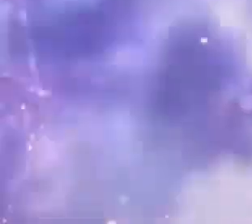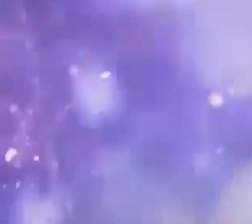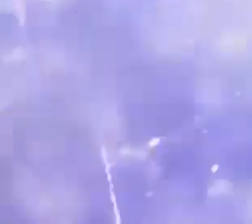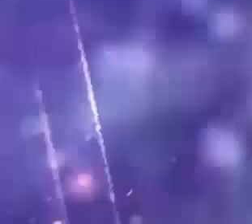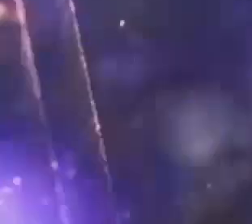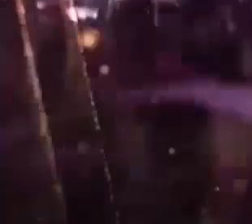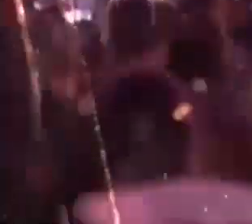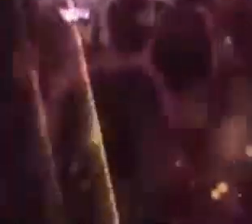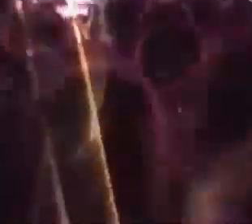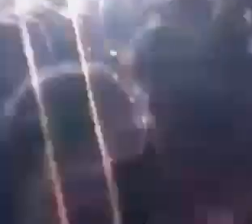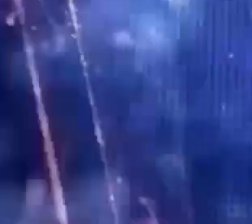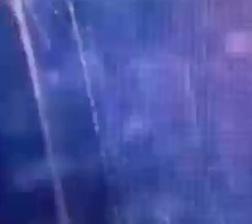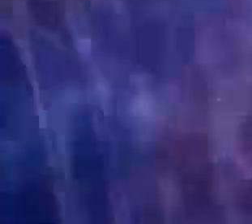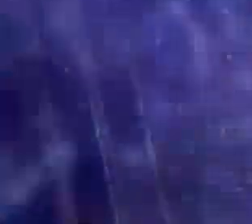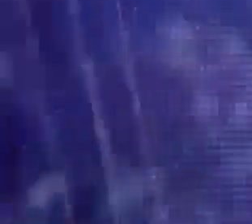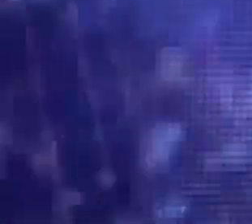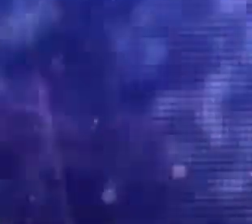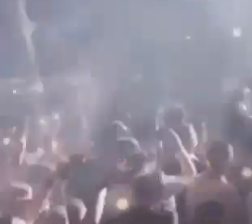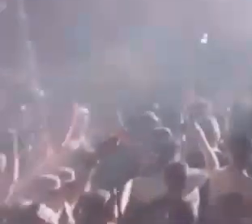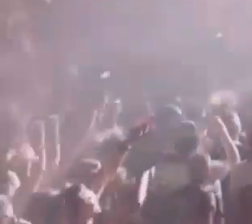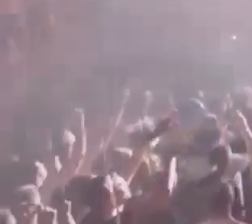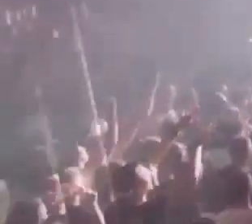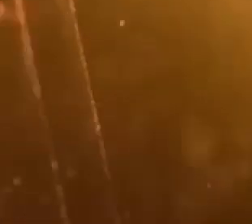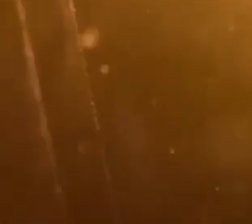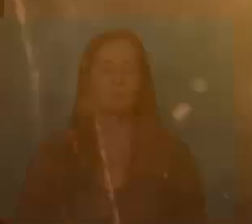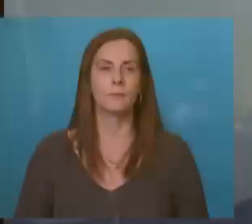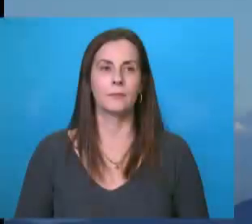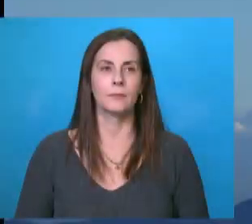שרה ברייטמן בישראל.